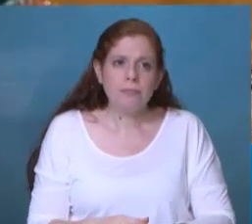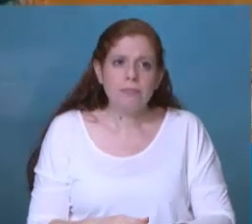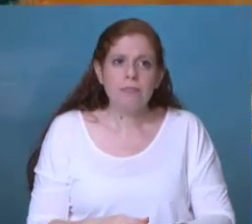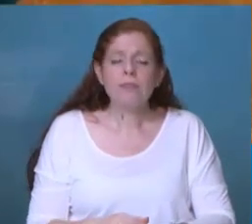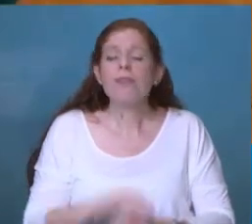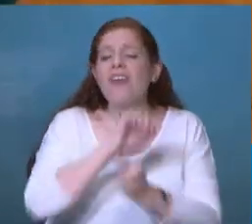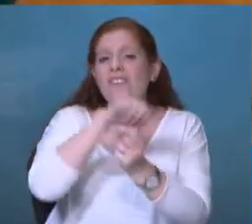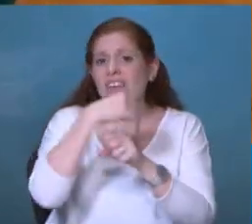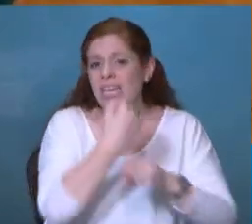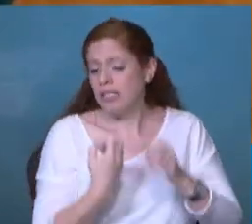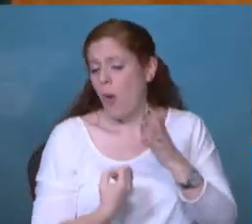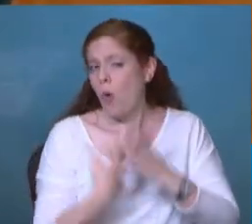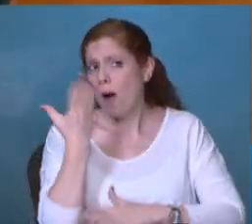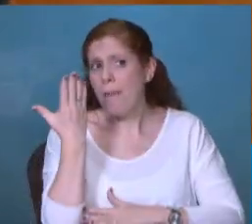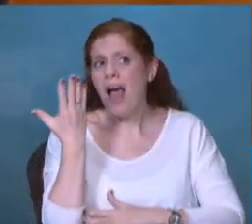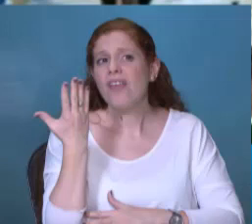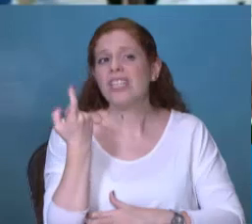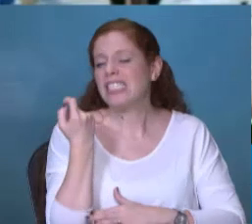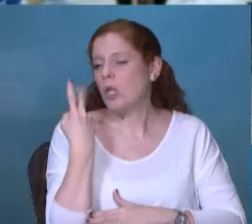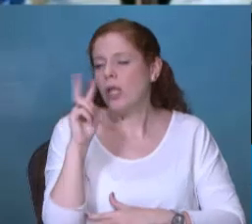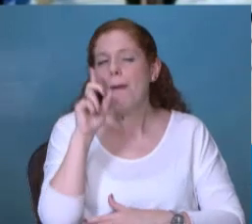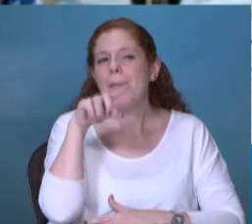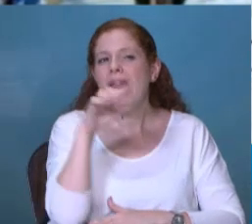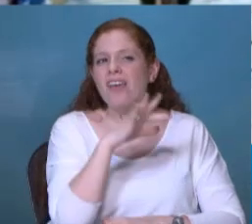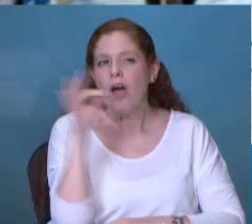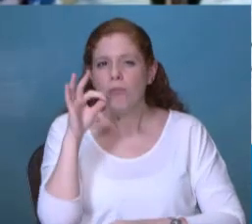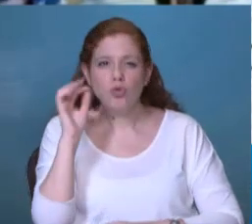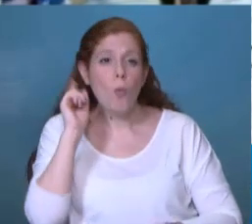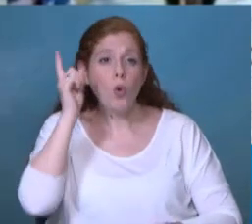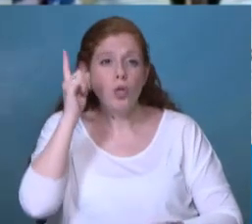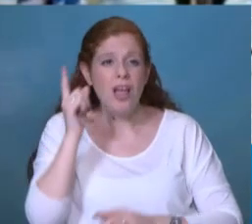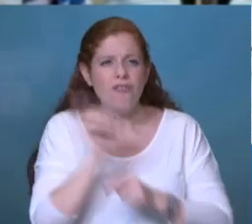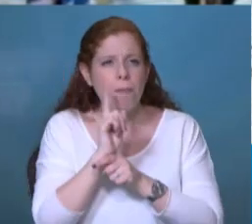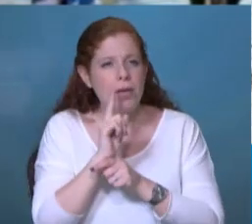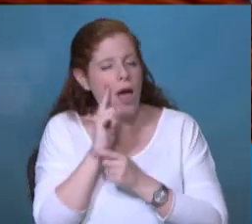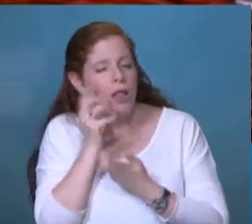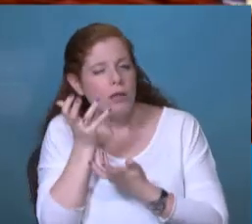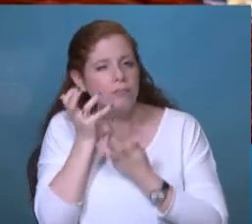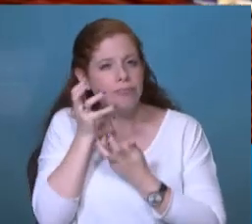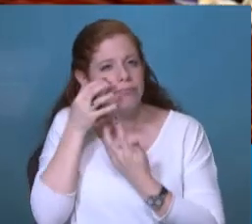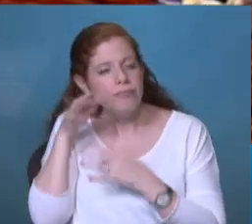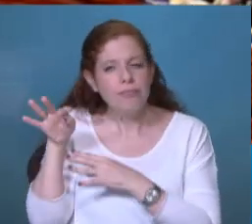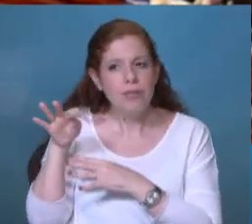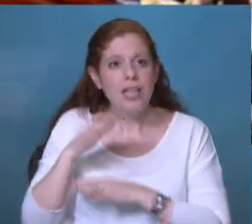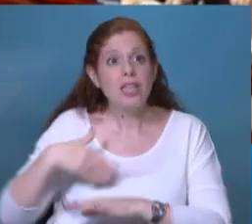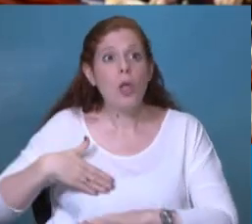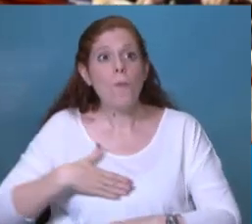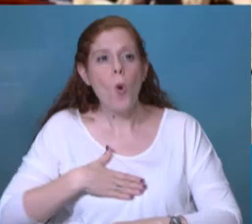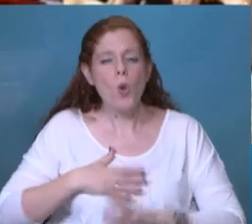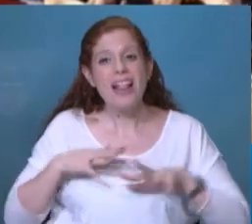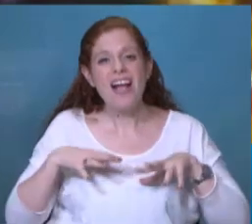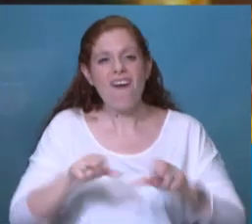ונציה הוקמה לפני קצת יותר מ-1500 שנה, ומיד נקרא עיניים. נפוליון לא עמד בפיתוי וכבש